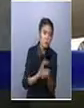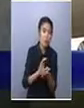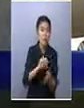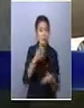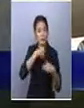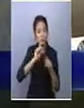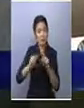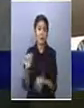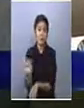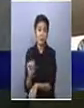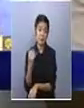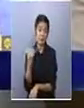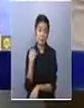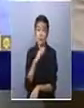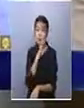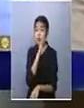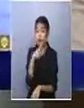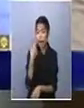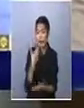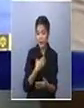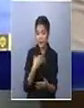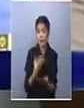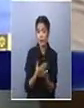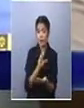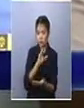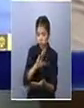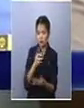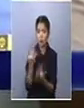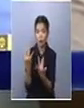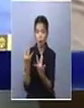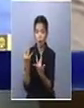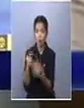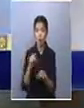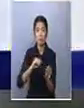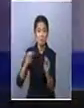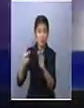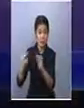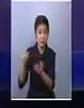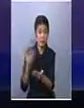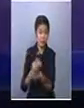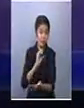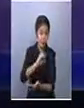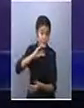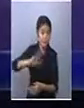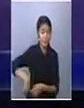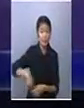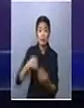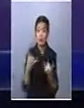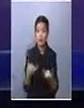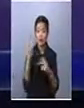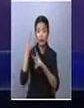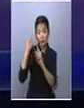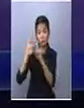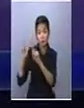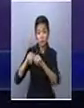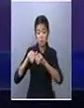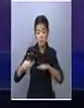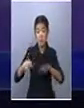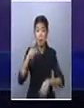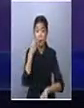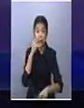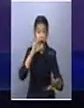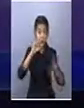แบงก์อาจต้องรอเวลาเพื่อหาจุดสมดุลก่อนเข้าลงทุน ปัจจัยที่เราตามข่าวสารนะฮะก็จะเห็นอยู่นะครับตอนนี้ก็จ